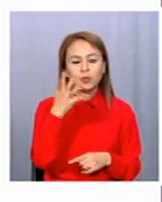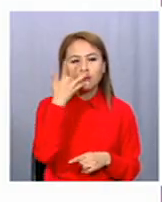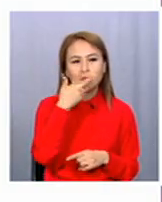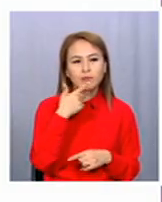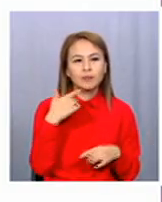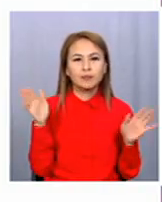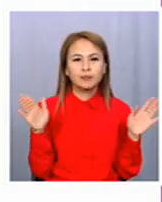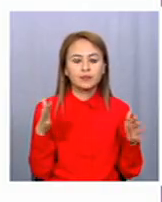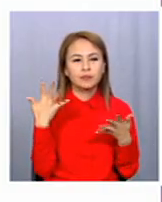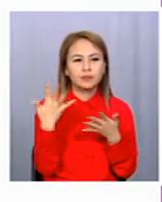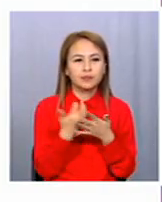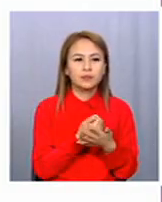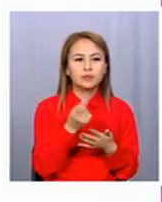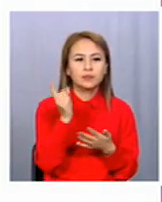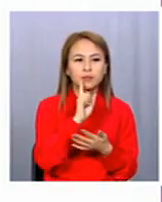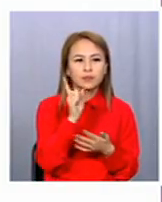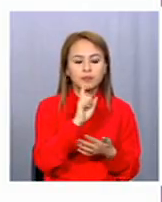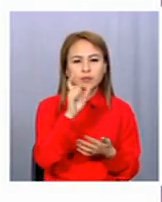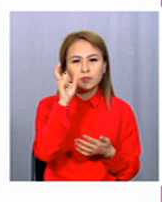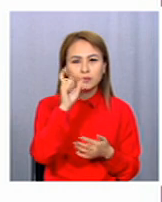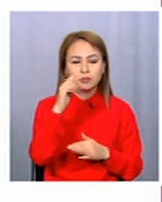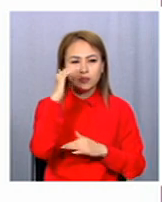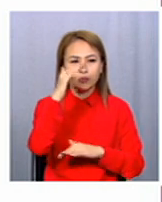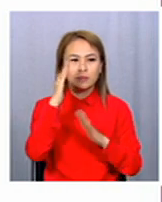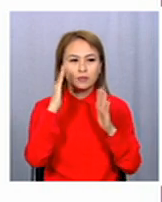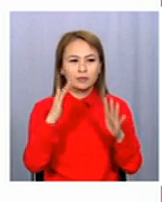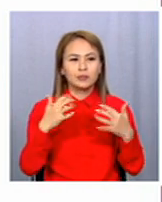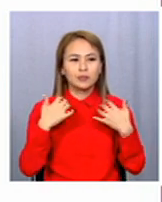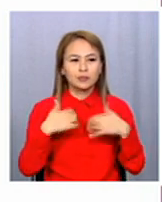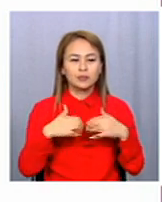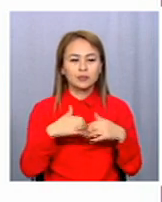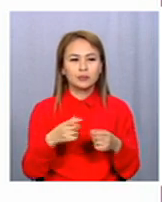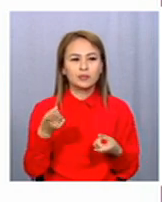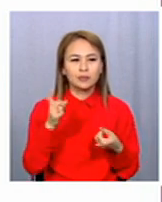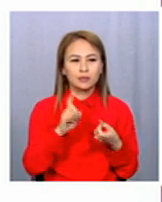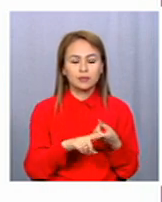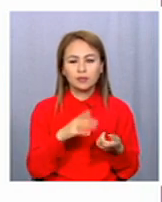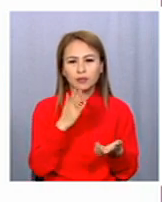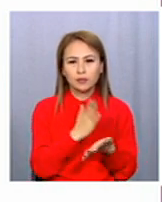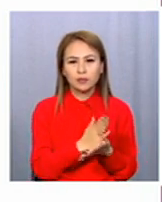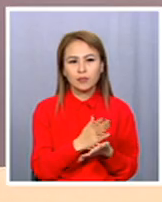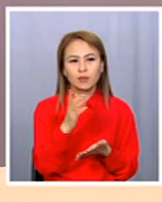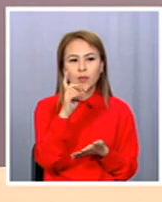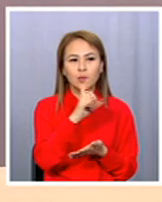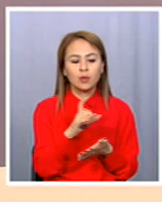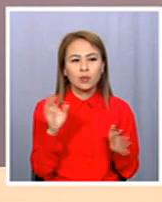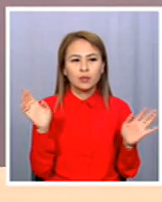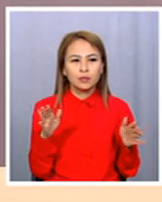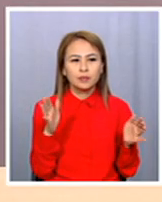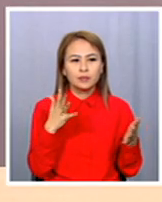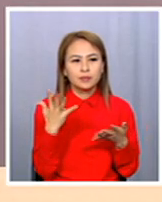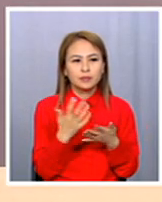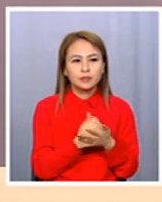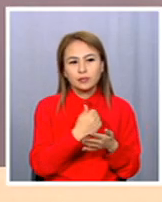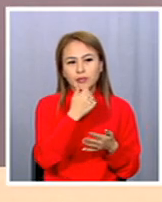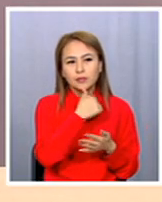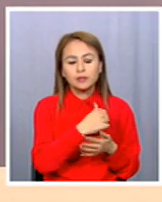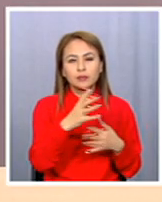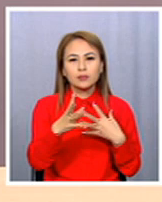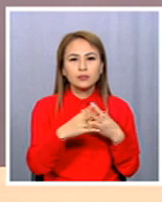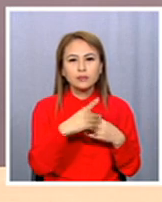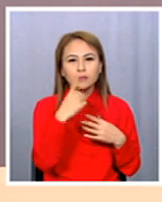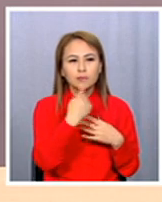үшін көк түсті тік төртбұрыштардың санына сәйкес келетін көбелектердің санын анықтайық. Бірге санайық.